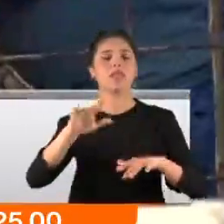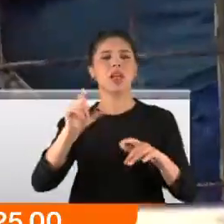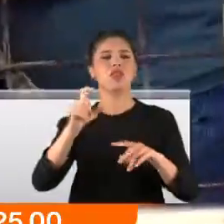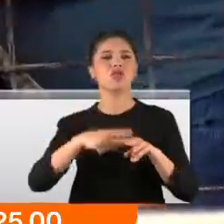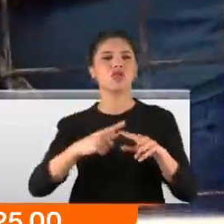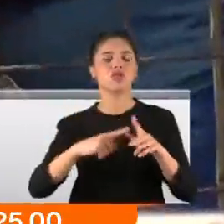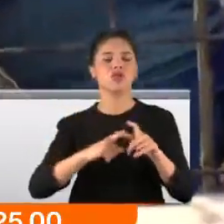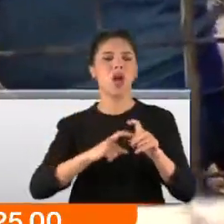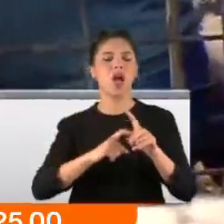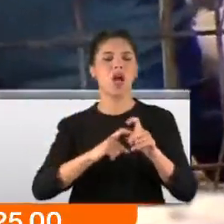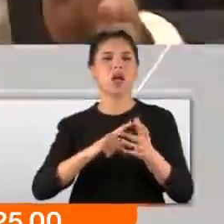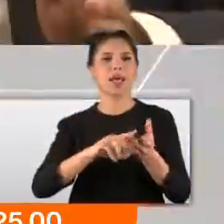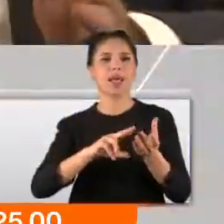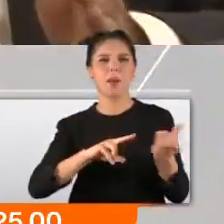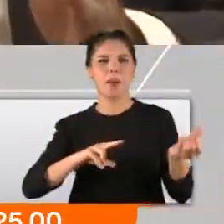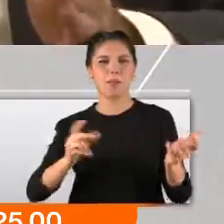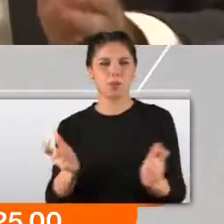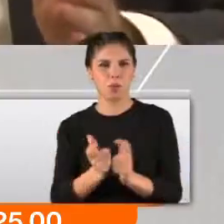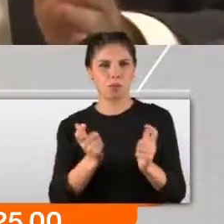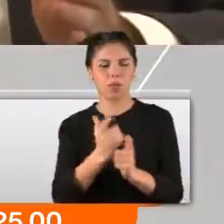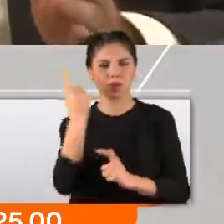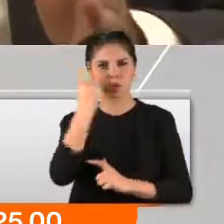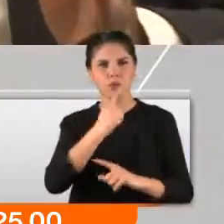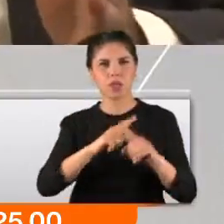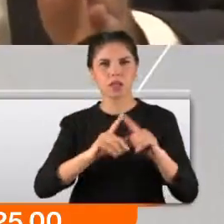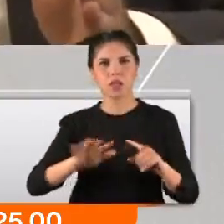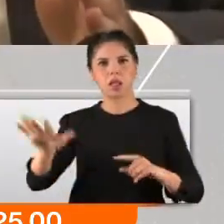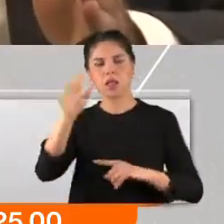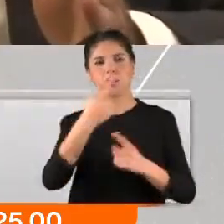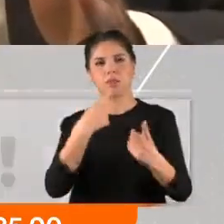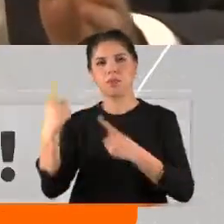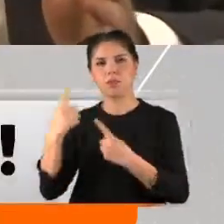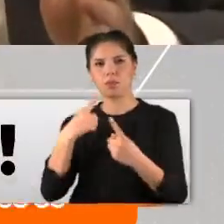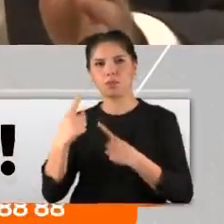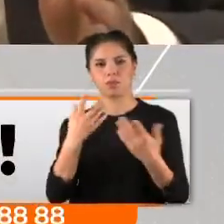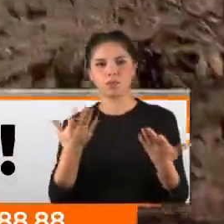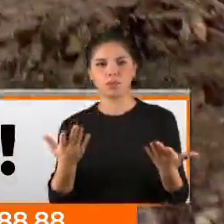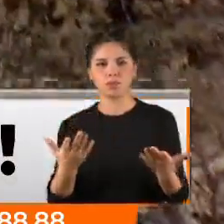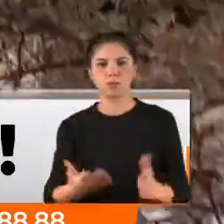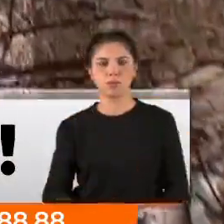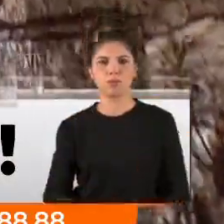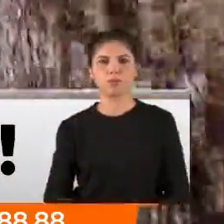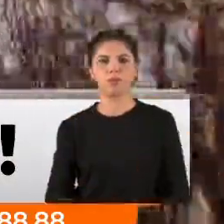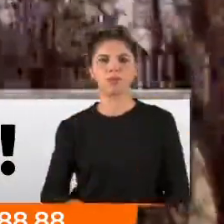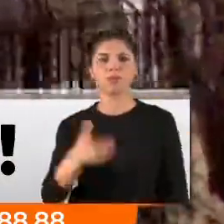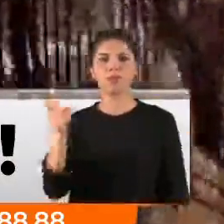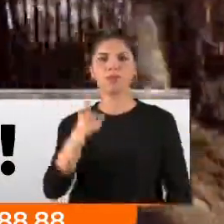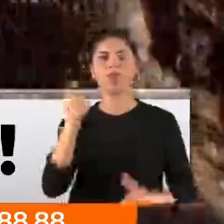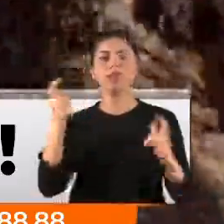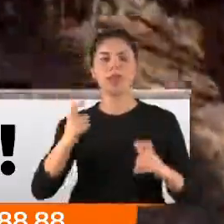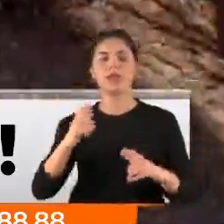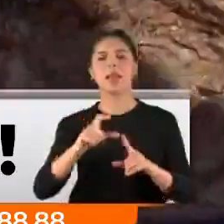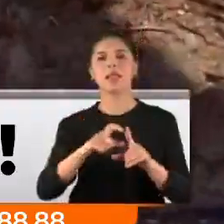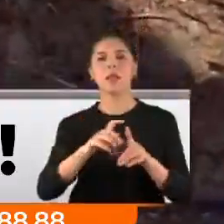toplantı siyaset tarihine geçti. Yiye yiye doymadılar. Birbirine ikram ede ede usanmadılar. Görüntüler Demokrat Parti